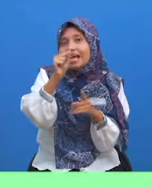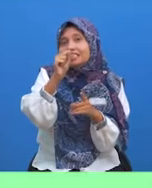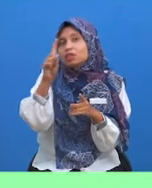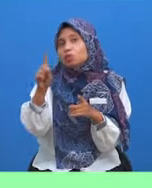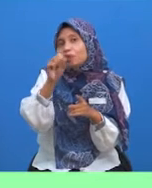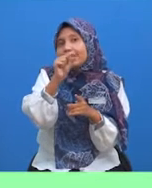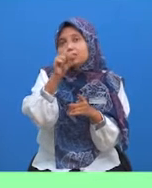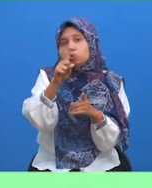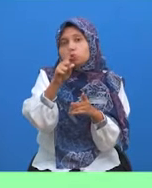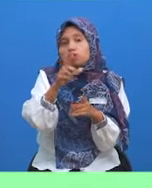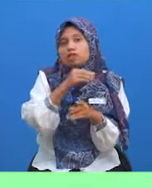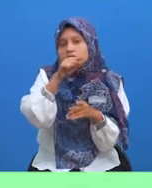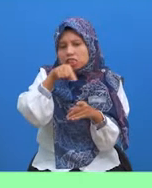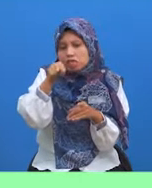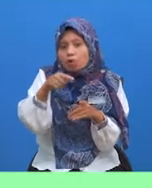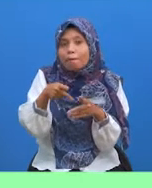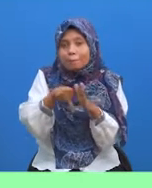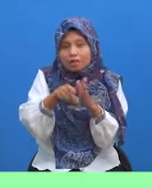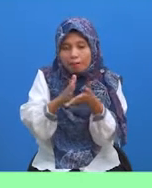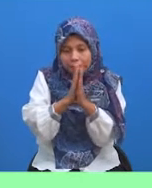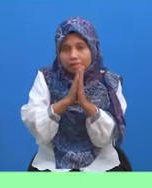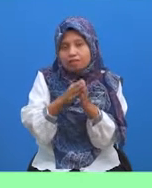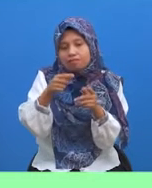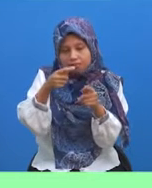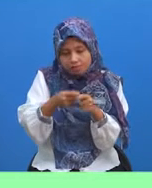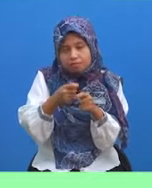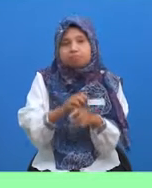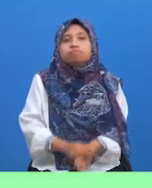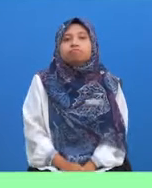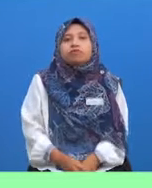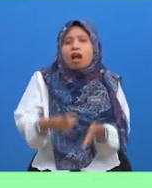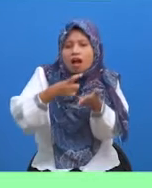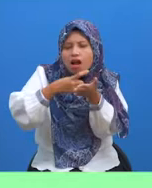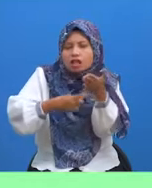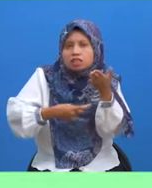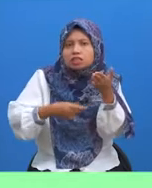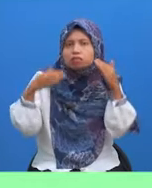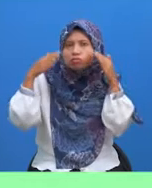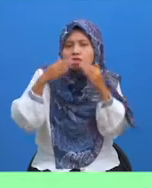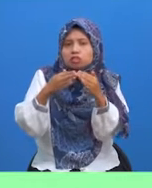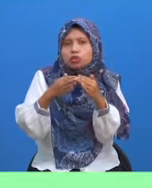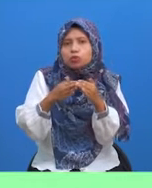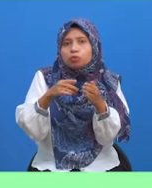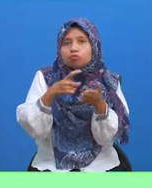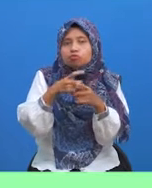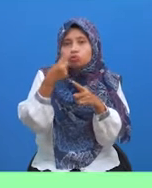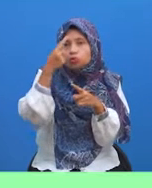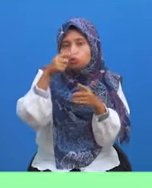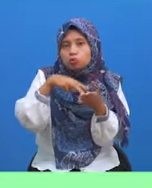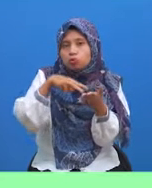tetap harga cenderung untuk turun daripada picosong Kepi